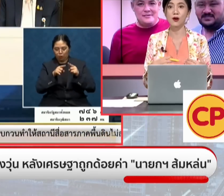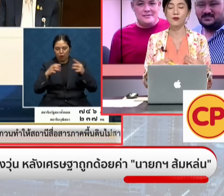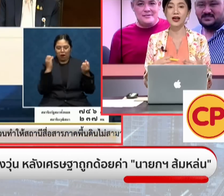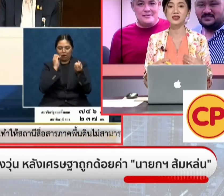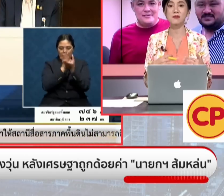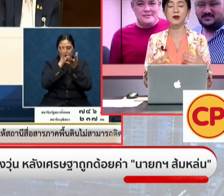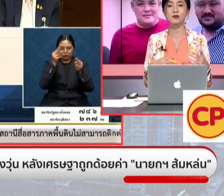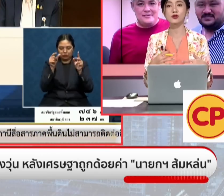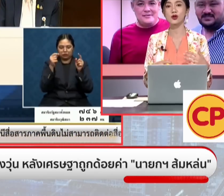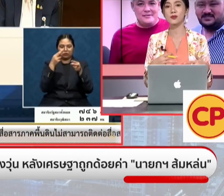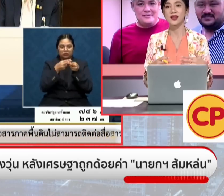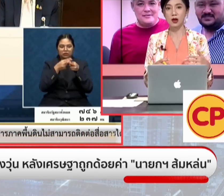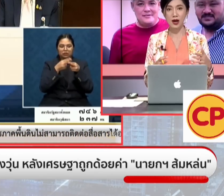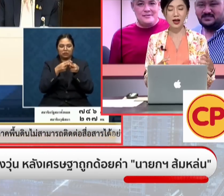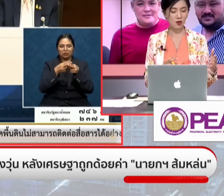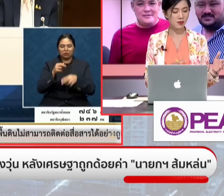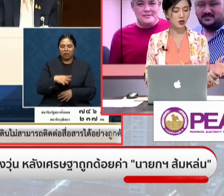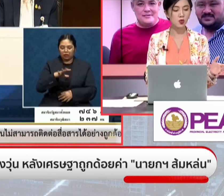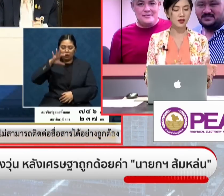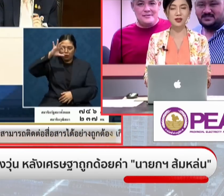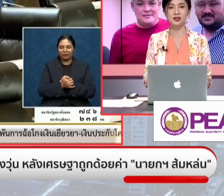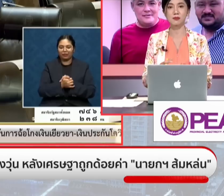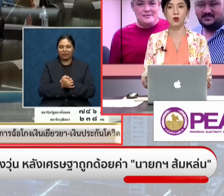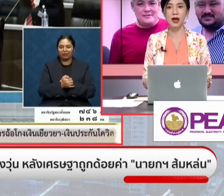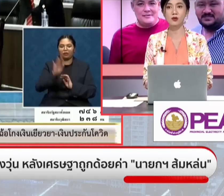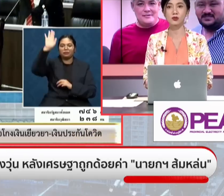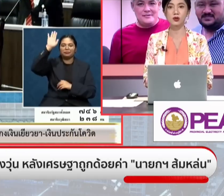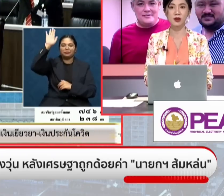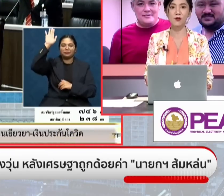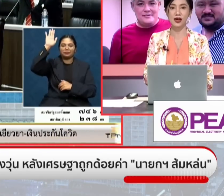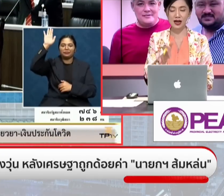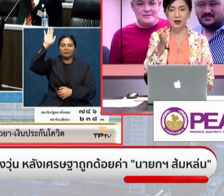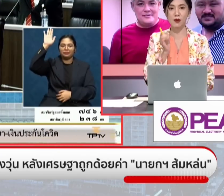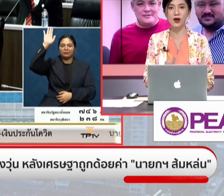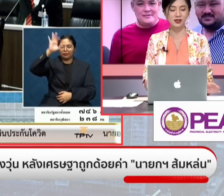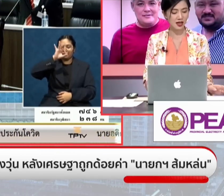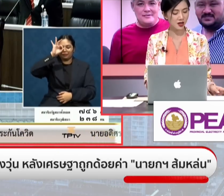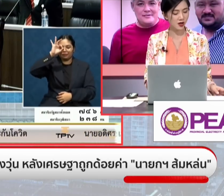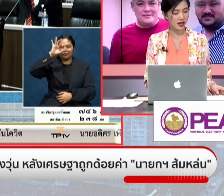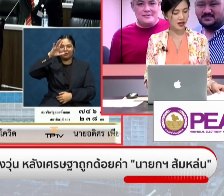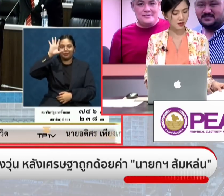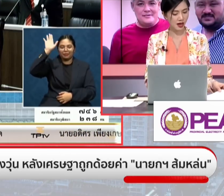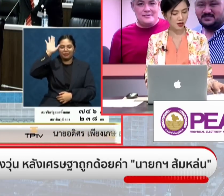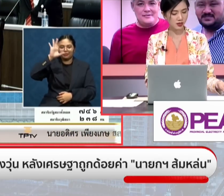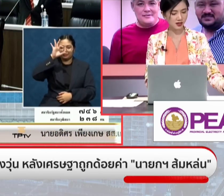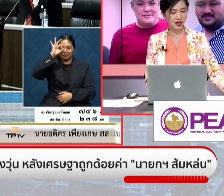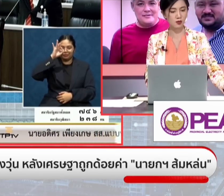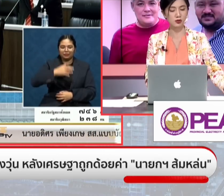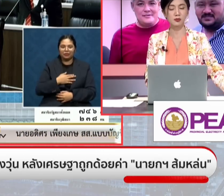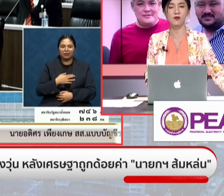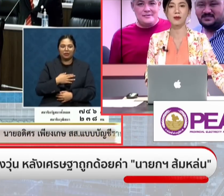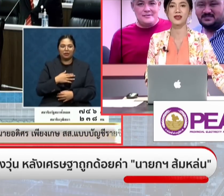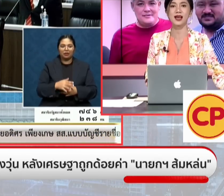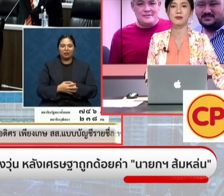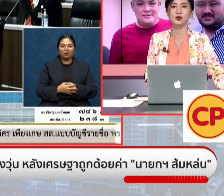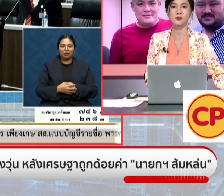ารอฟังใช่ไหมคุณผู้ชมแต่ว่าเราก็มีช่วงตั้งแต่10โมงมาให้คุณผู้ชมได้ฟังกันเดี๋ยวไปฟังเสียงกันหน่อยนะคะทีมงานเรามีเสียงให้คุณผู้ช